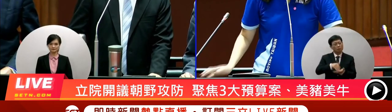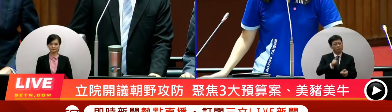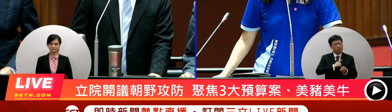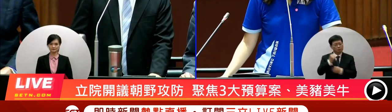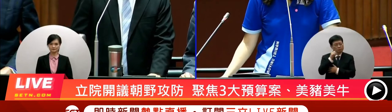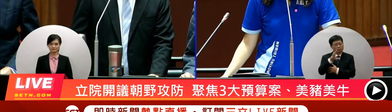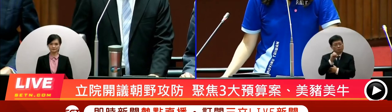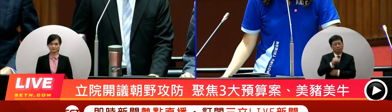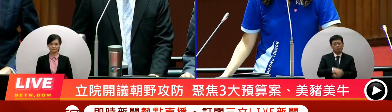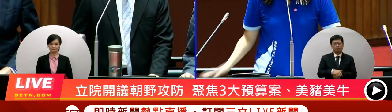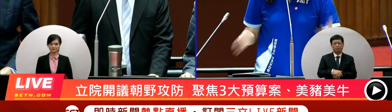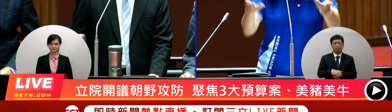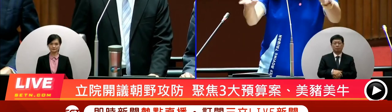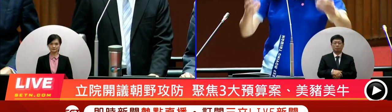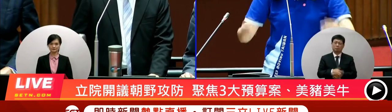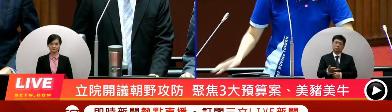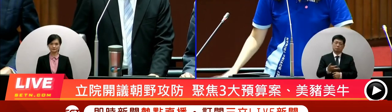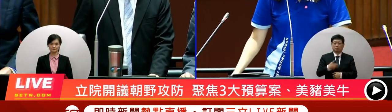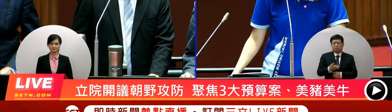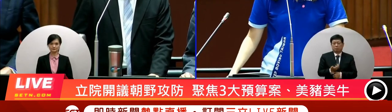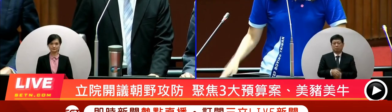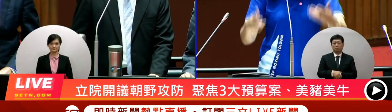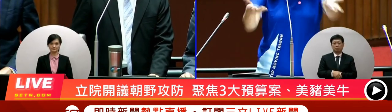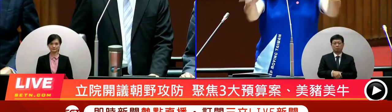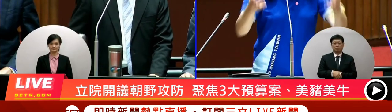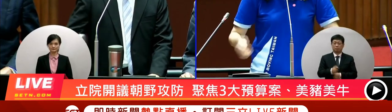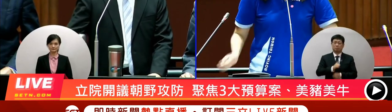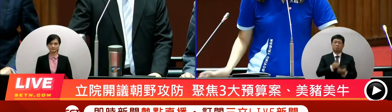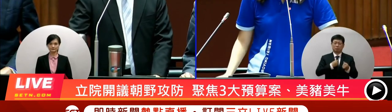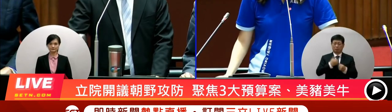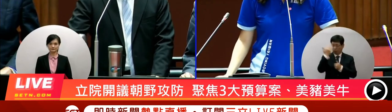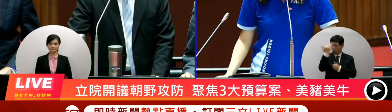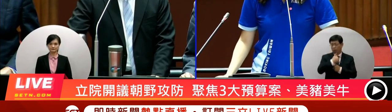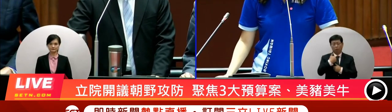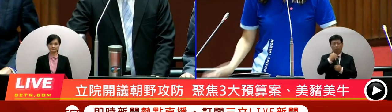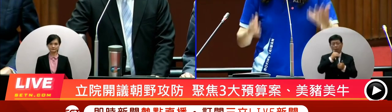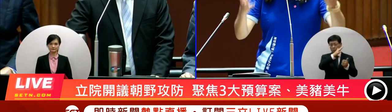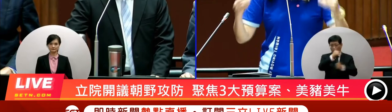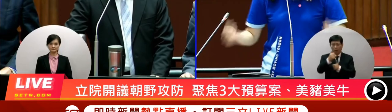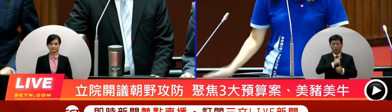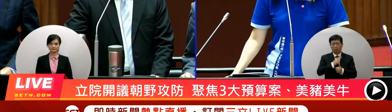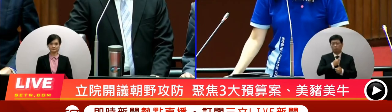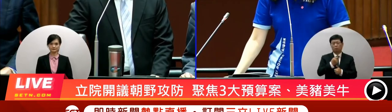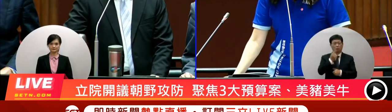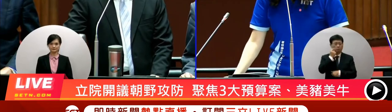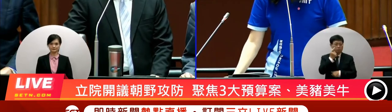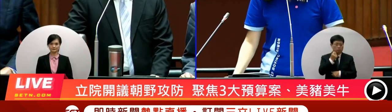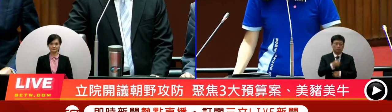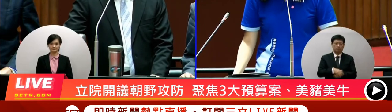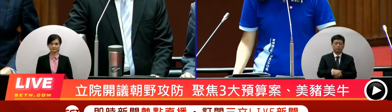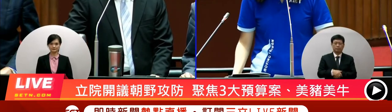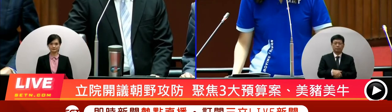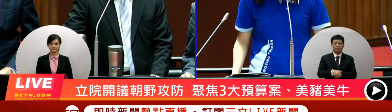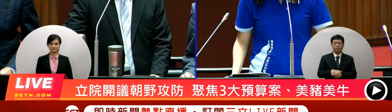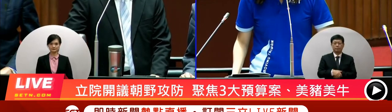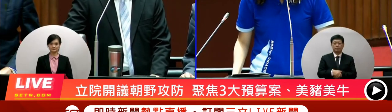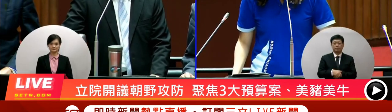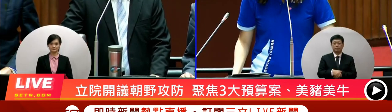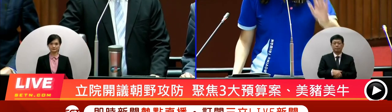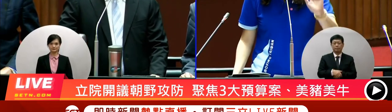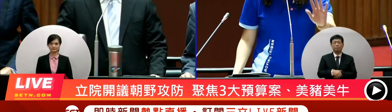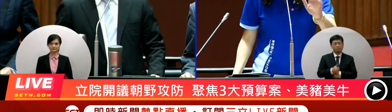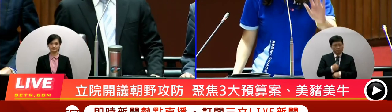努力？你也不知道啊，你也是临时去用港通知的啊，说起来也很可悲，也很可怜啊。